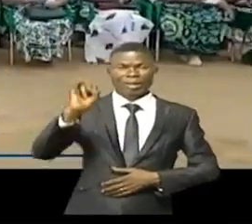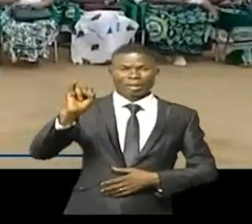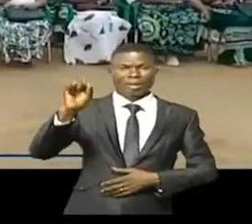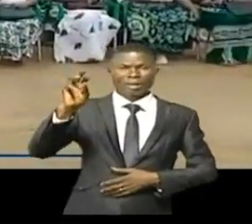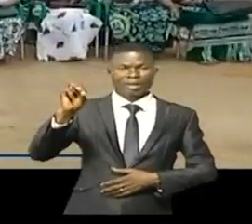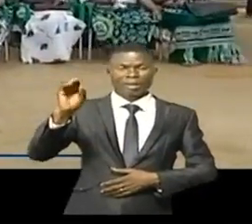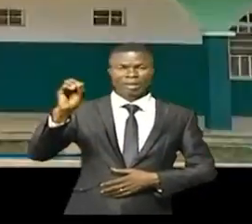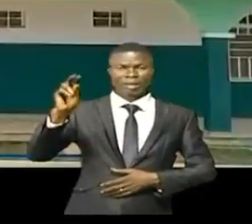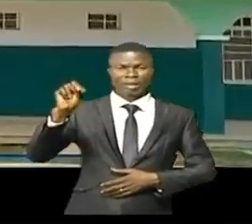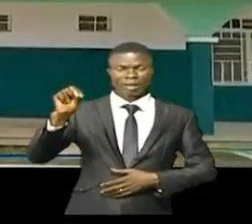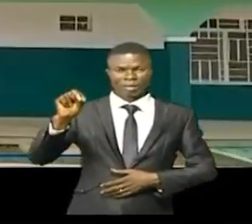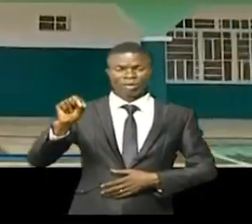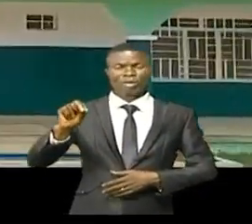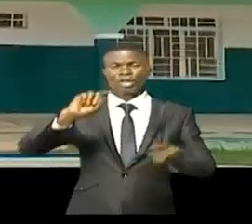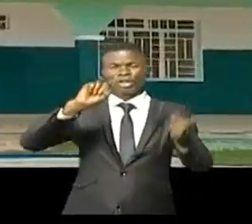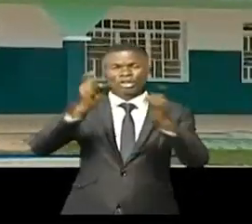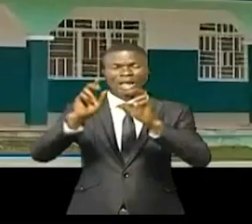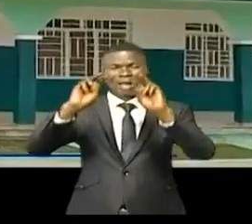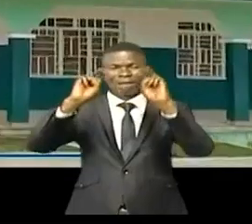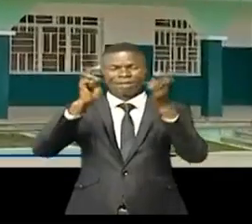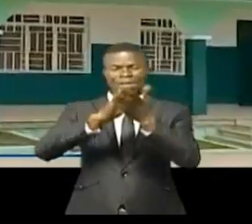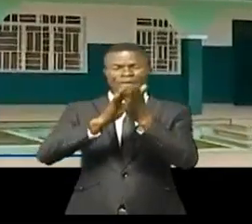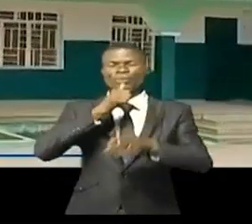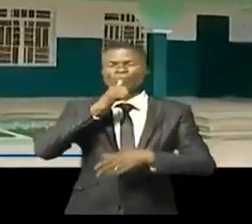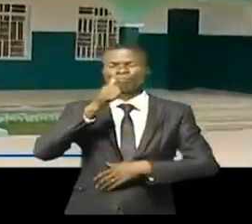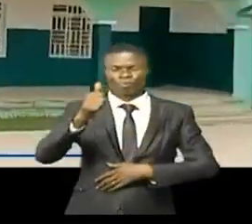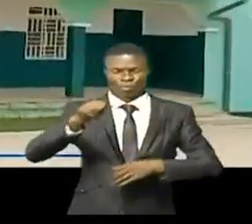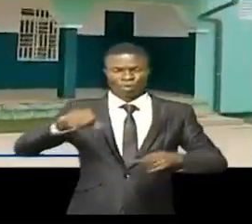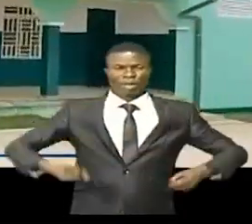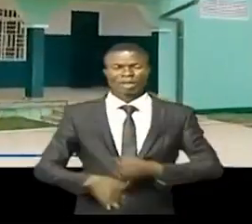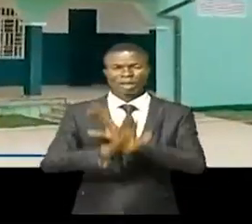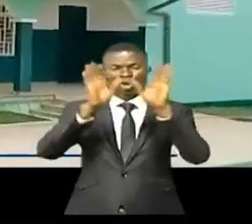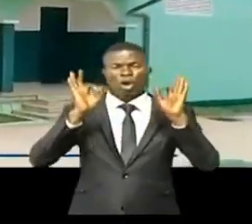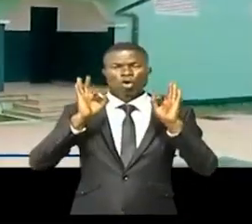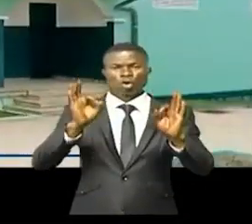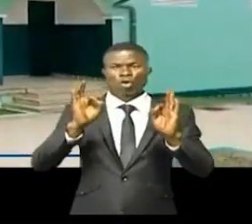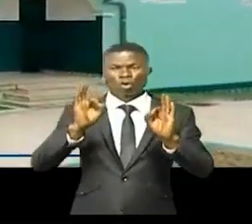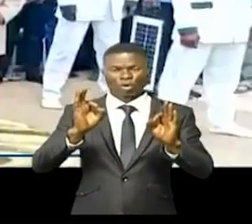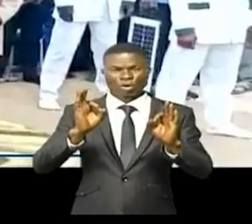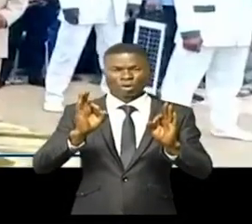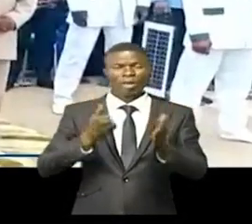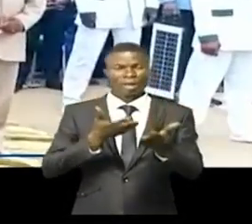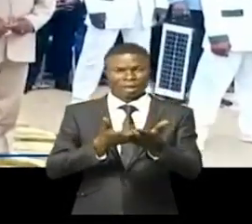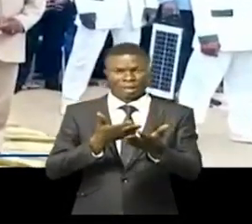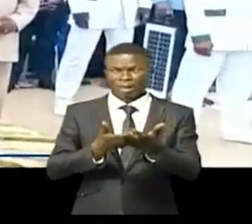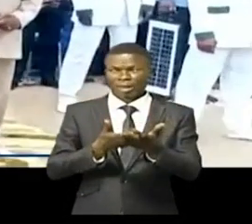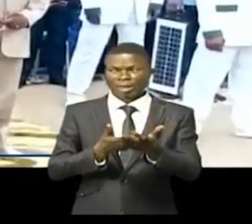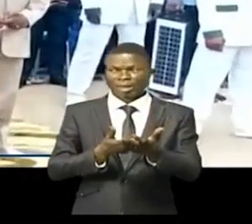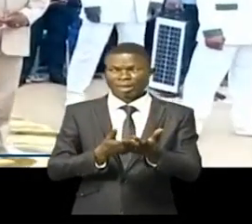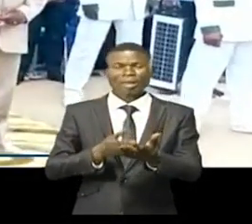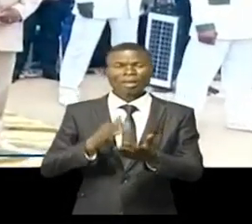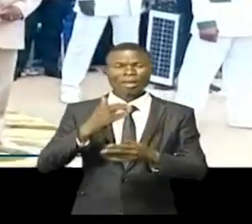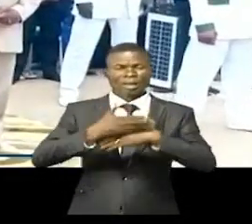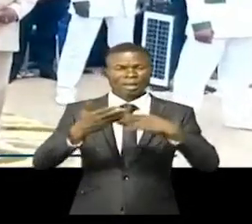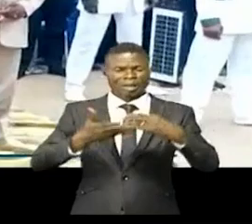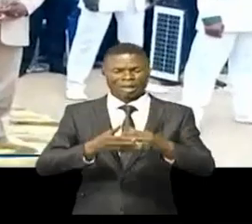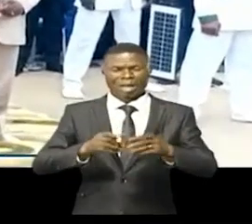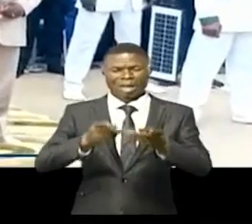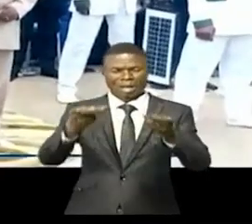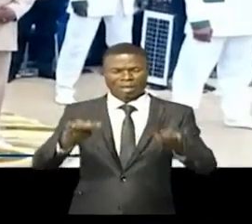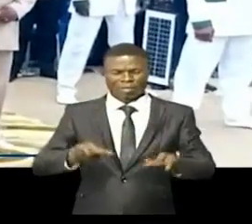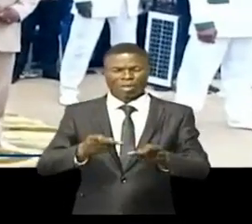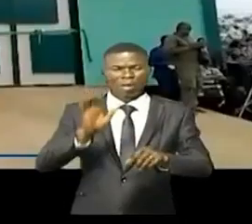la modernisation de la cité sainte de Kamba est une nécessité, car étant la Nouvelle Jérusalem, elle est un site religieux attractif